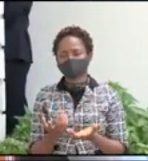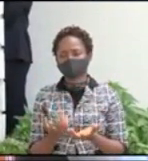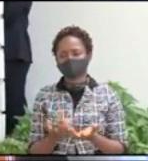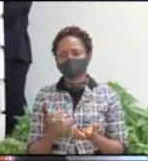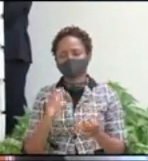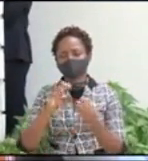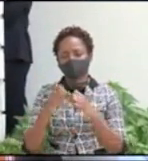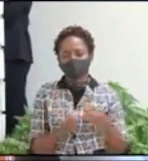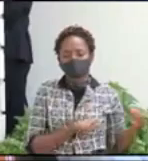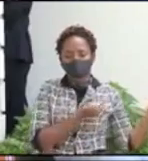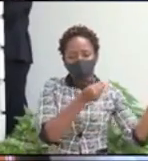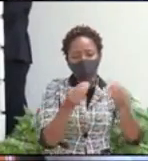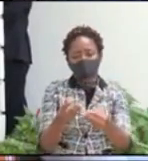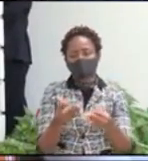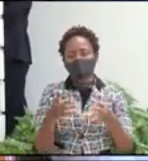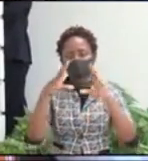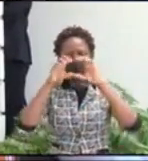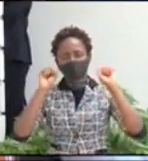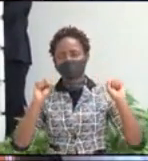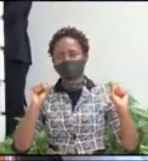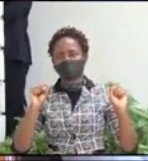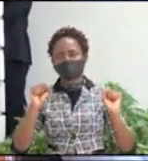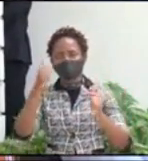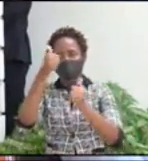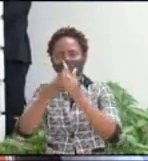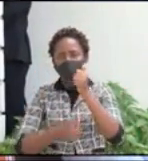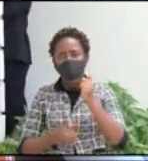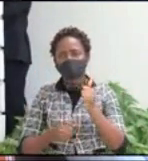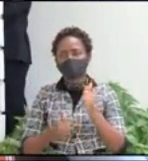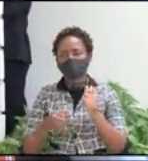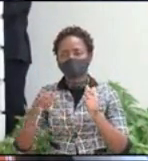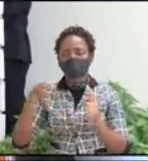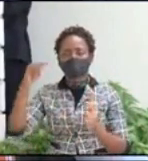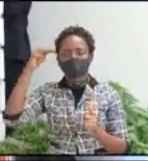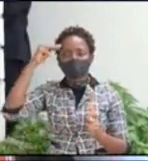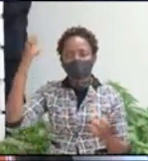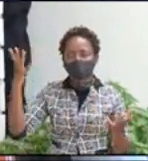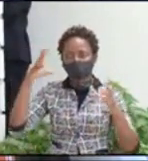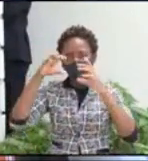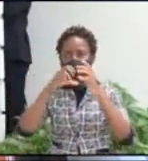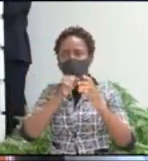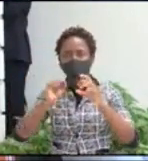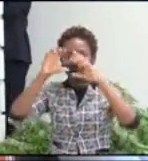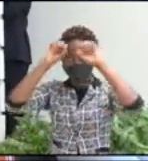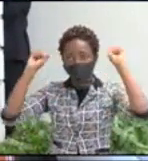transition. Chaque mandat en président. Mandat président Matéli fini, black transition.